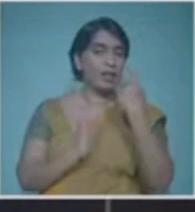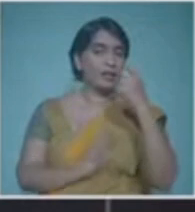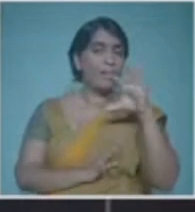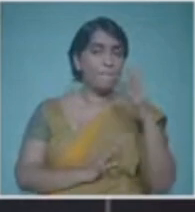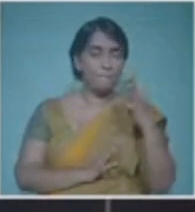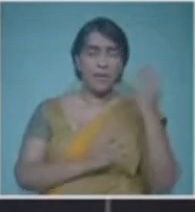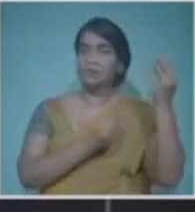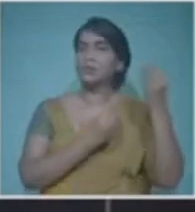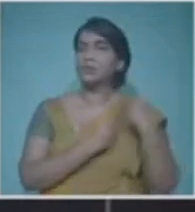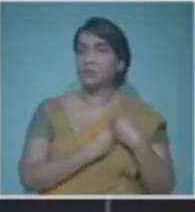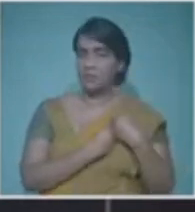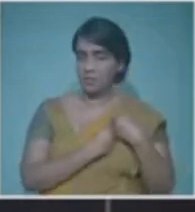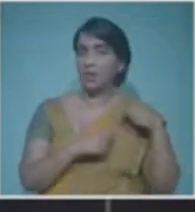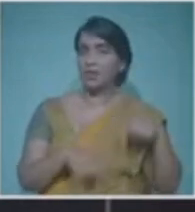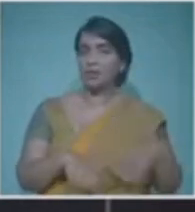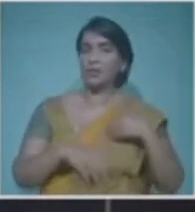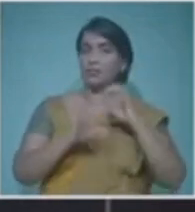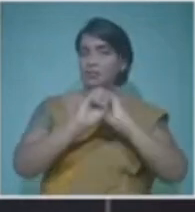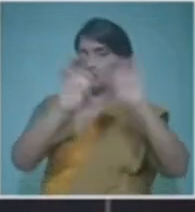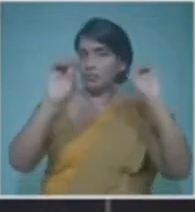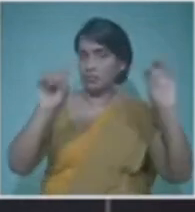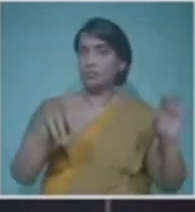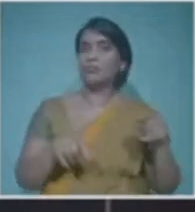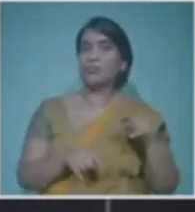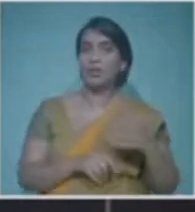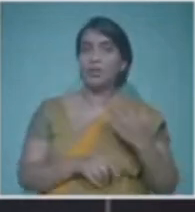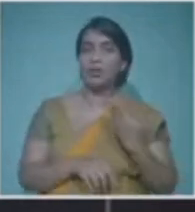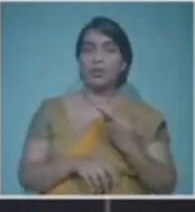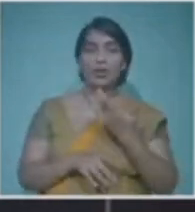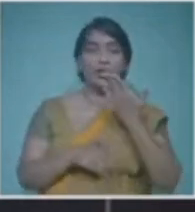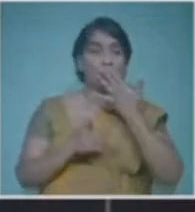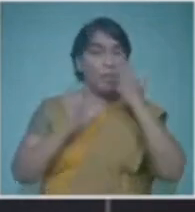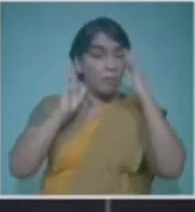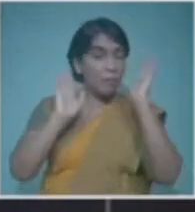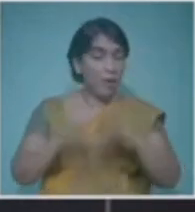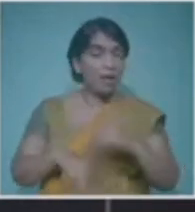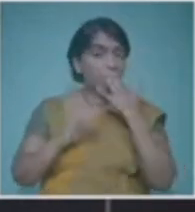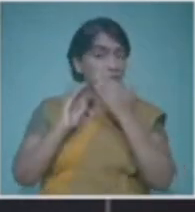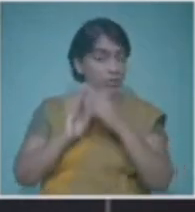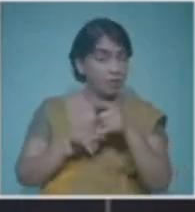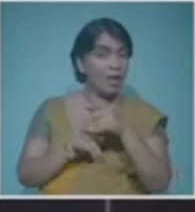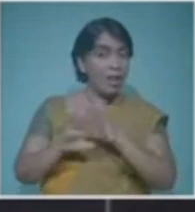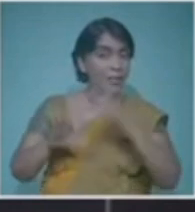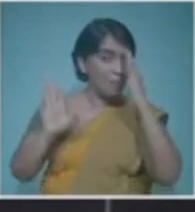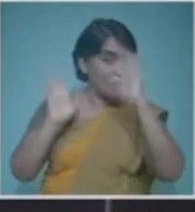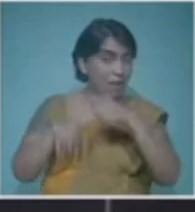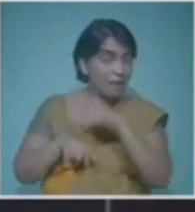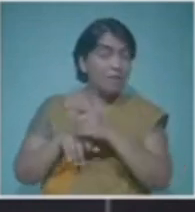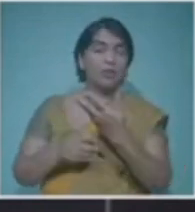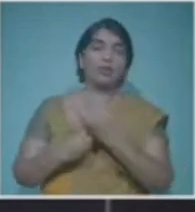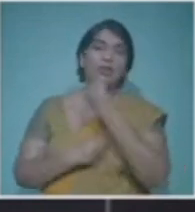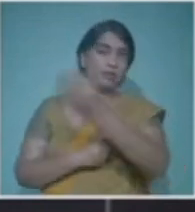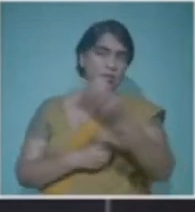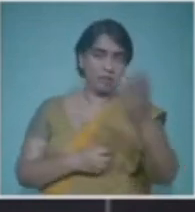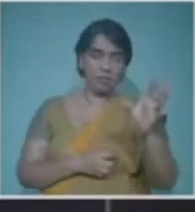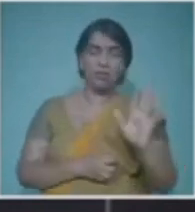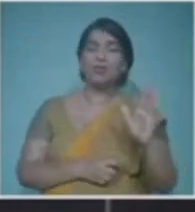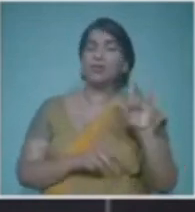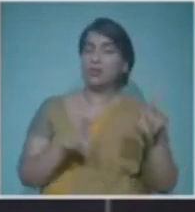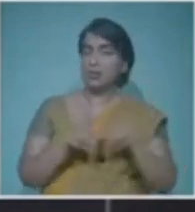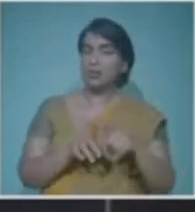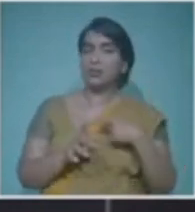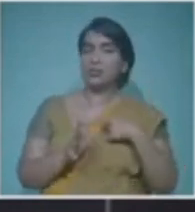1500ක් අපිට ලැබිලා ඒකත් දැන් බෙදා හරින්මින් තිබෙනවා අපි විශේෂයෙන්ම හොස්ටල් තියෙන පාසල් වලට ඒ ටික ලබා දෙන්න කටයුතු කරනවා ඒ අතරතුර මම